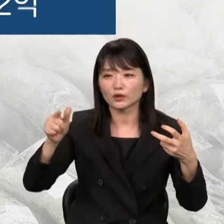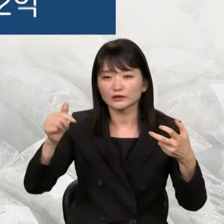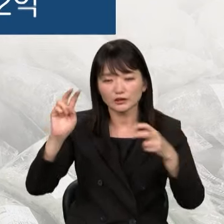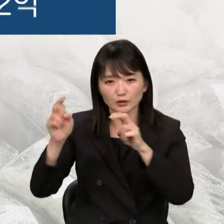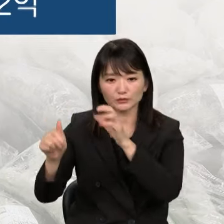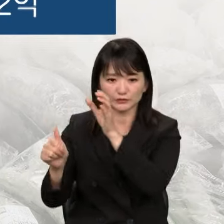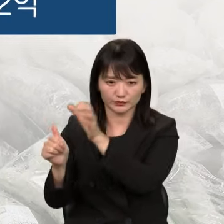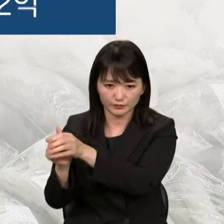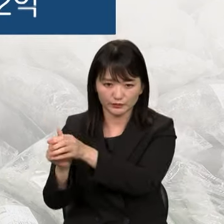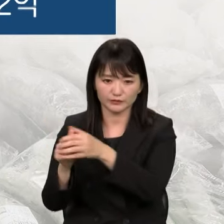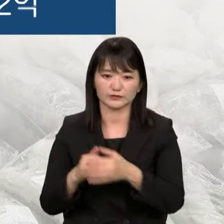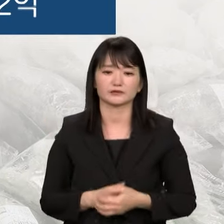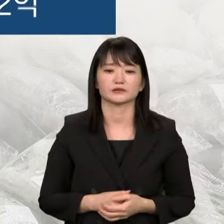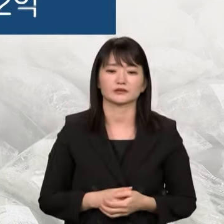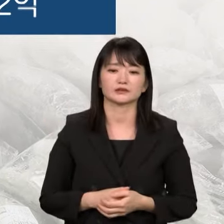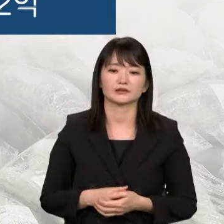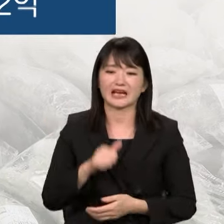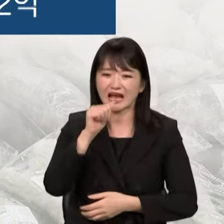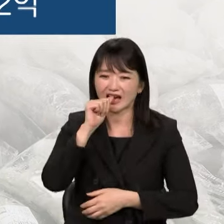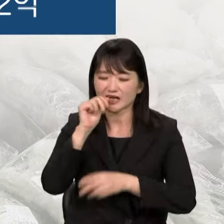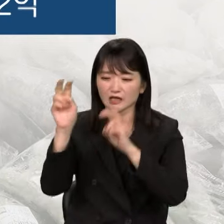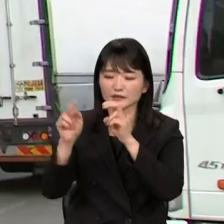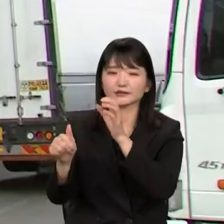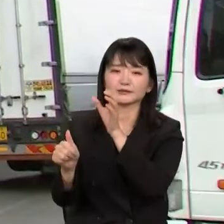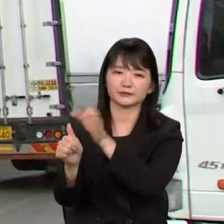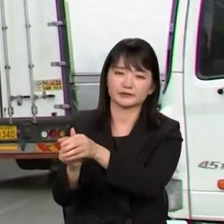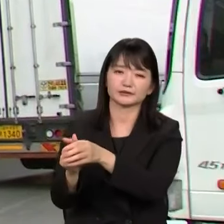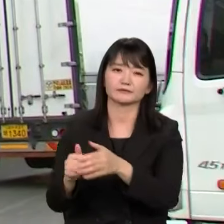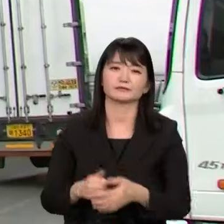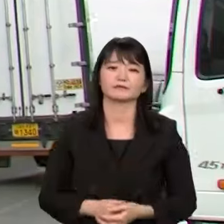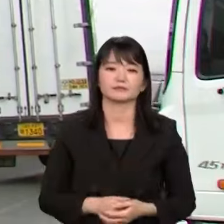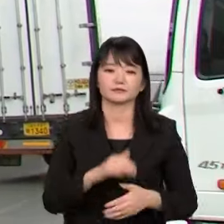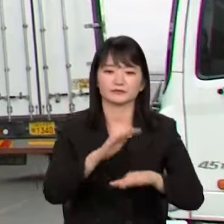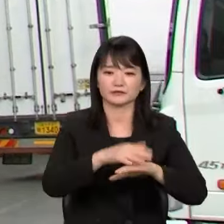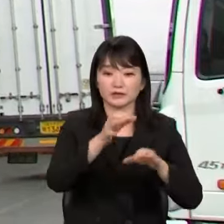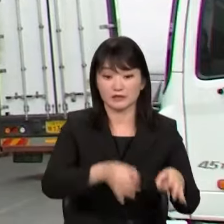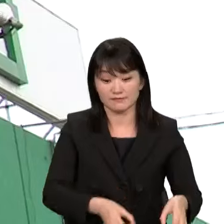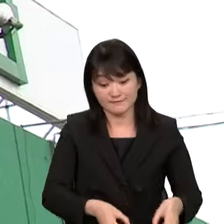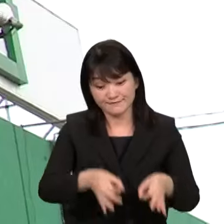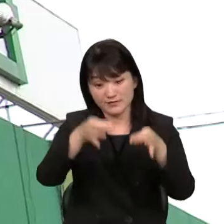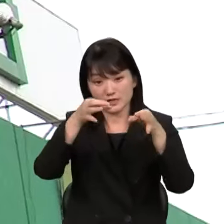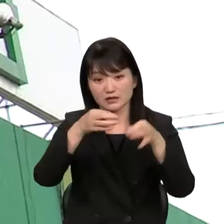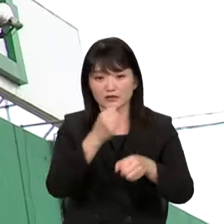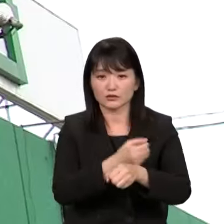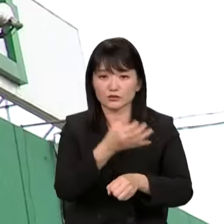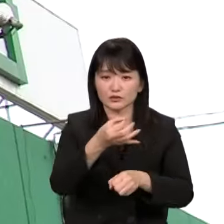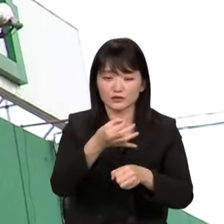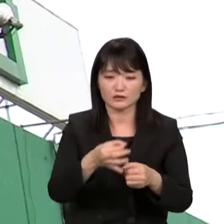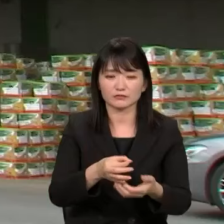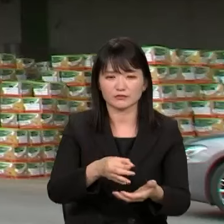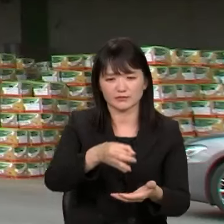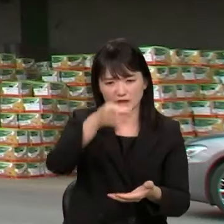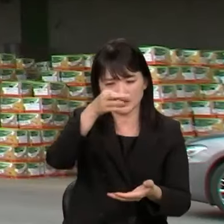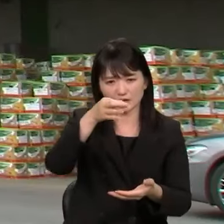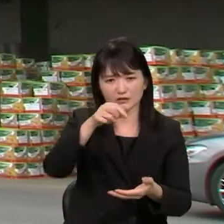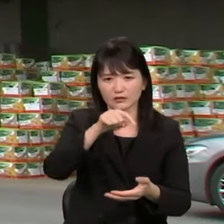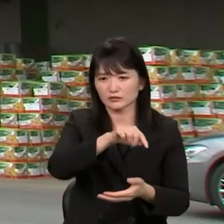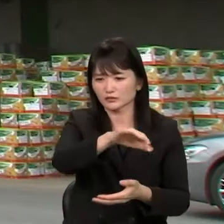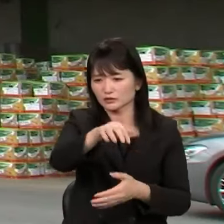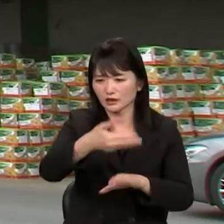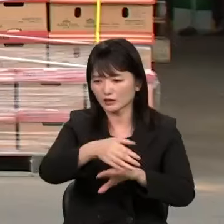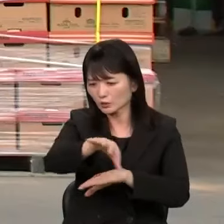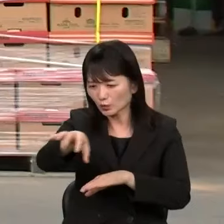이상이 철강선 제조업체에 배당됐습니다. 농산물 가격이 폭등하며 수수료 수익이 늘었지만 전혀 다른